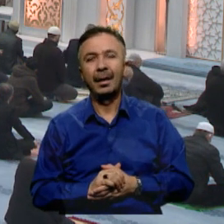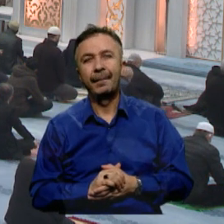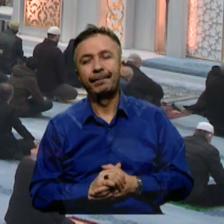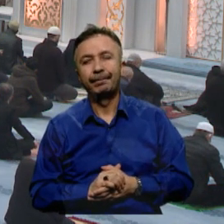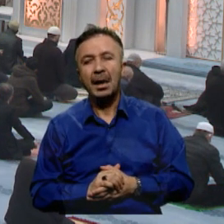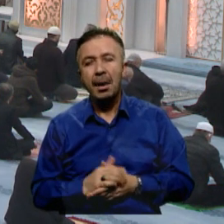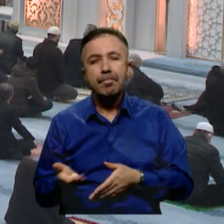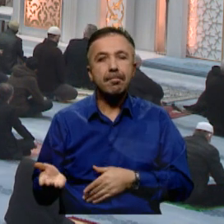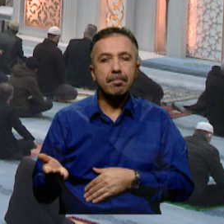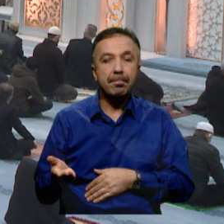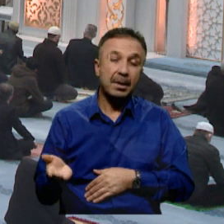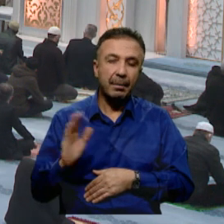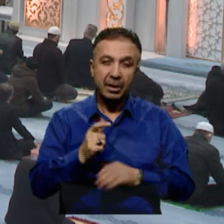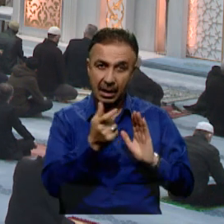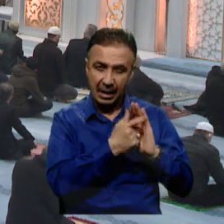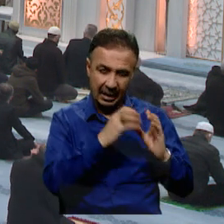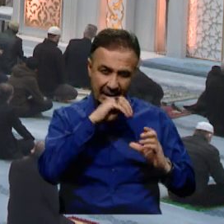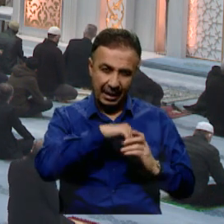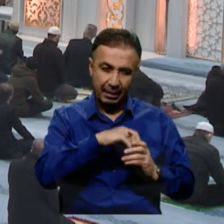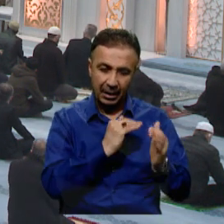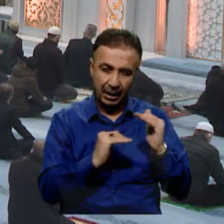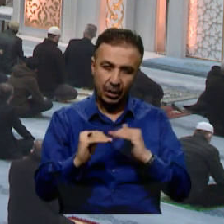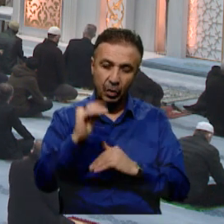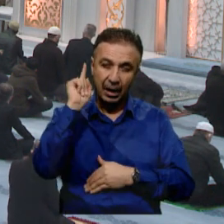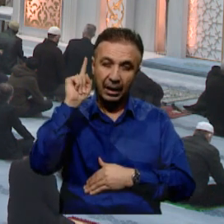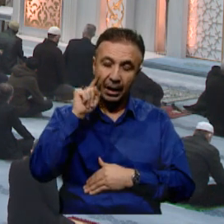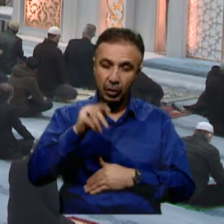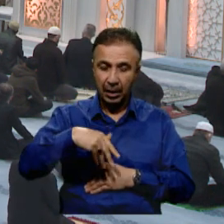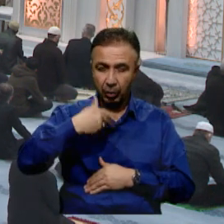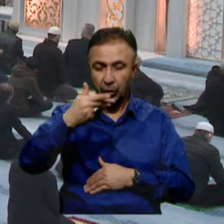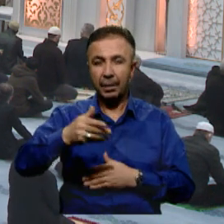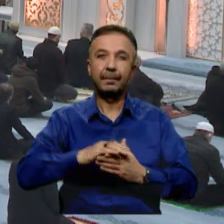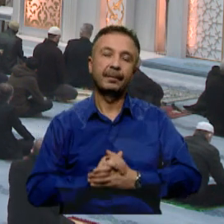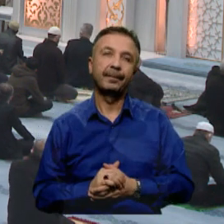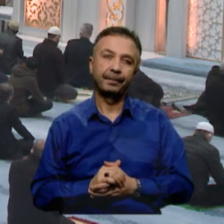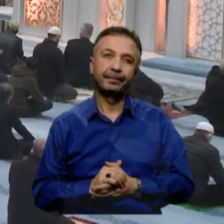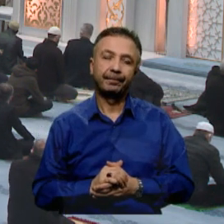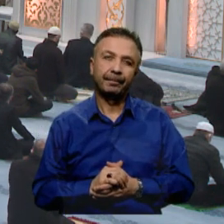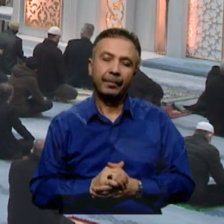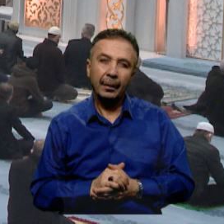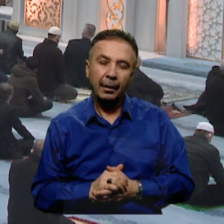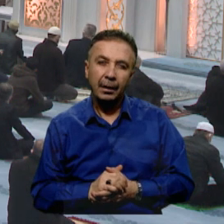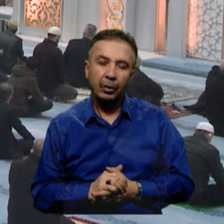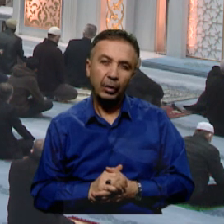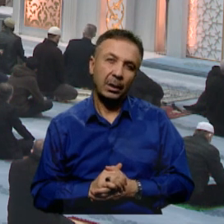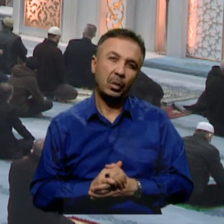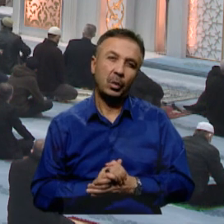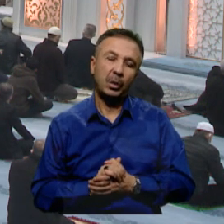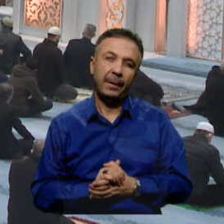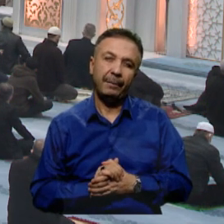Bir başka ayet-i kerimede estağfirullah ve ma umiru illa liyabudullaha muhlisina